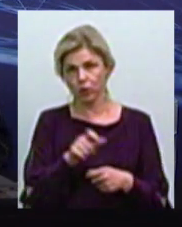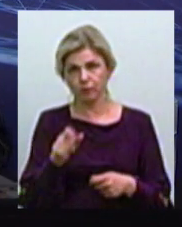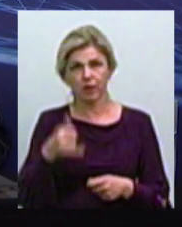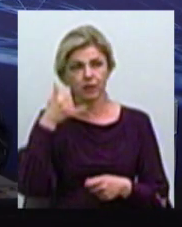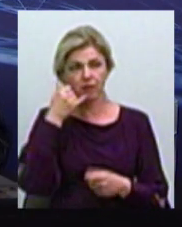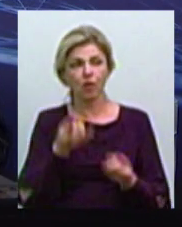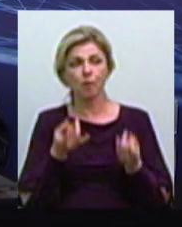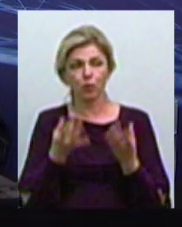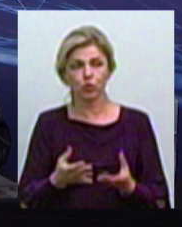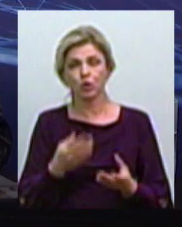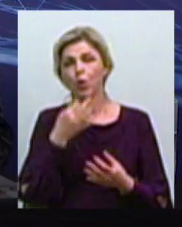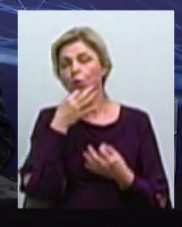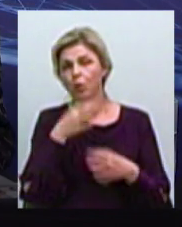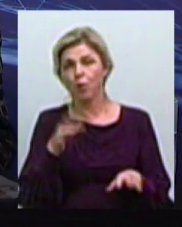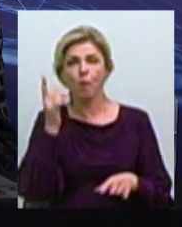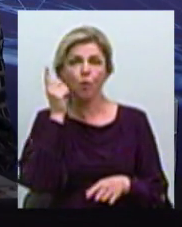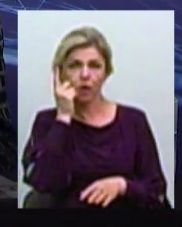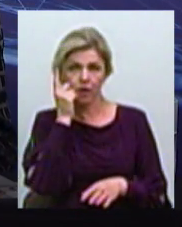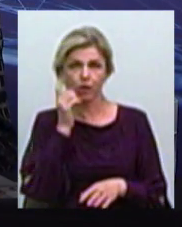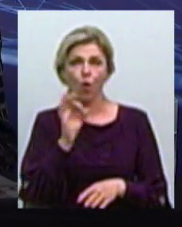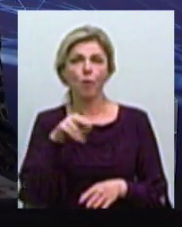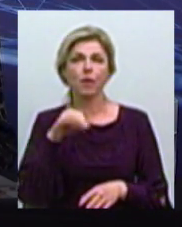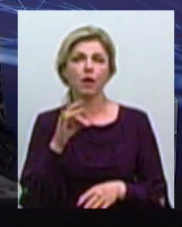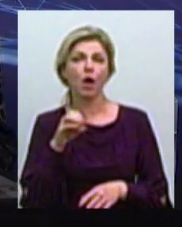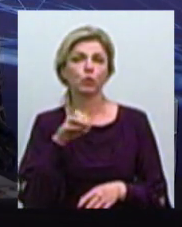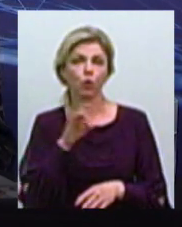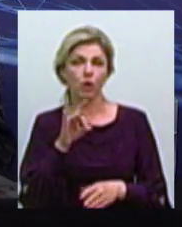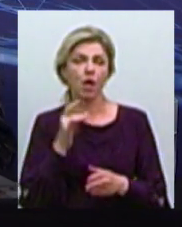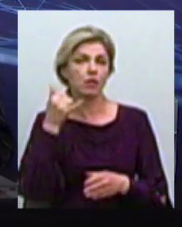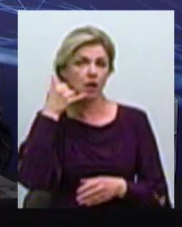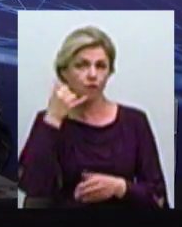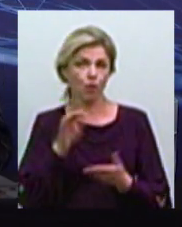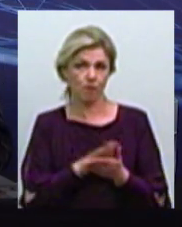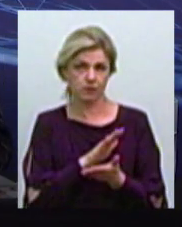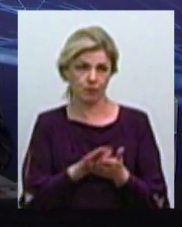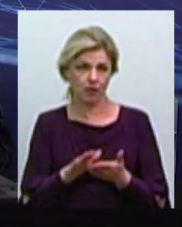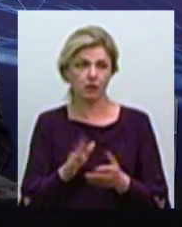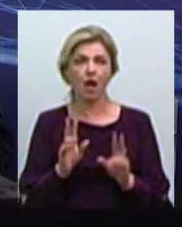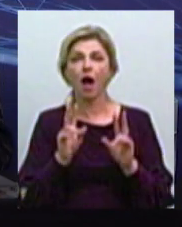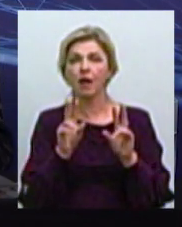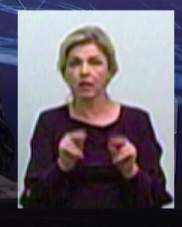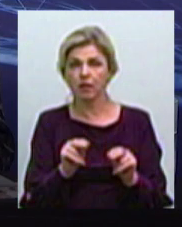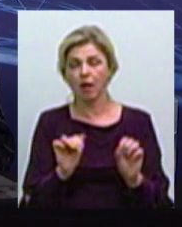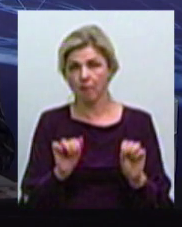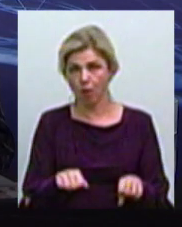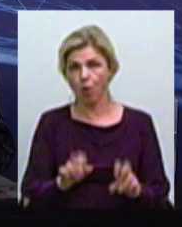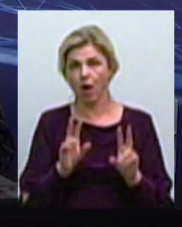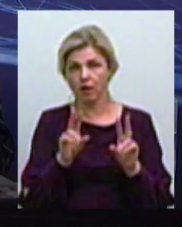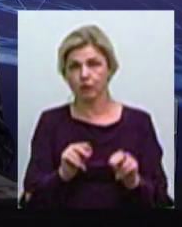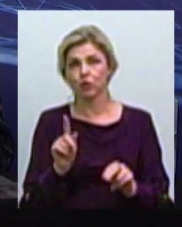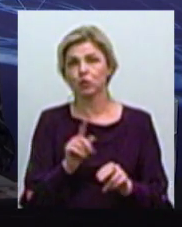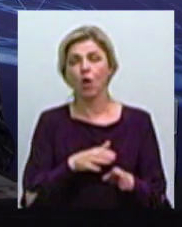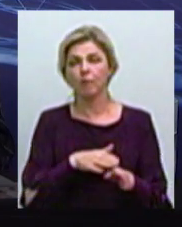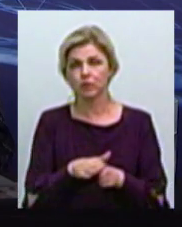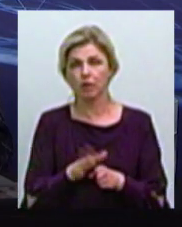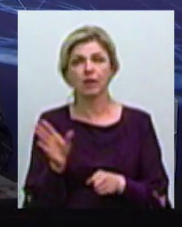Можно позвонить с любого мобильного оператора. Телефон абсолютно бесплатный. Я могу гарантировать, что